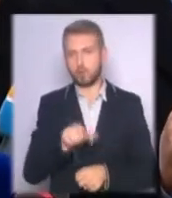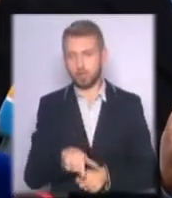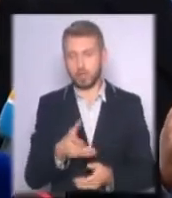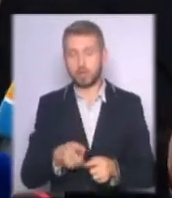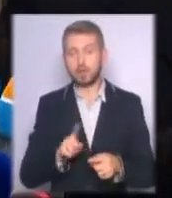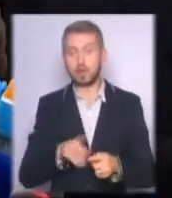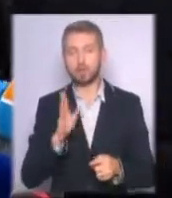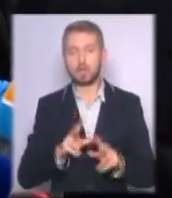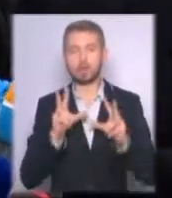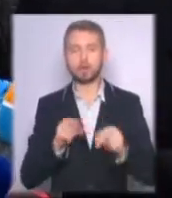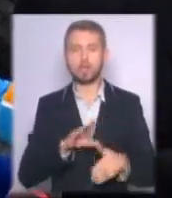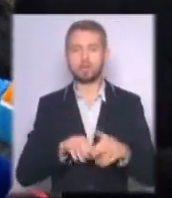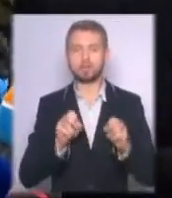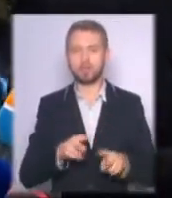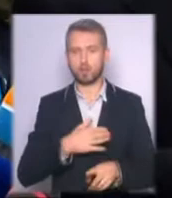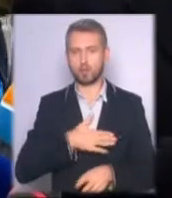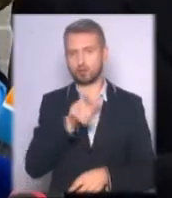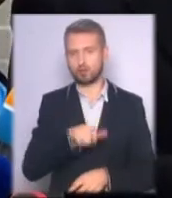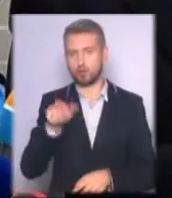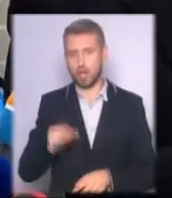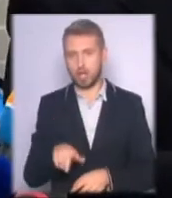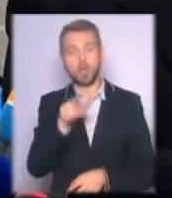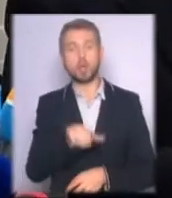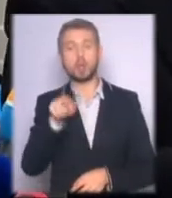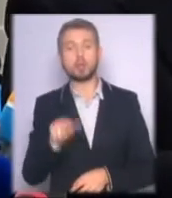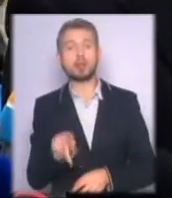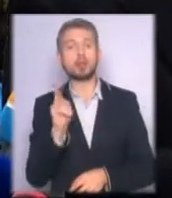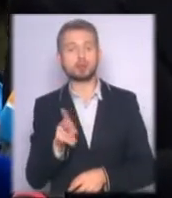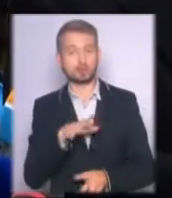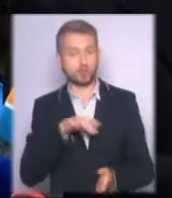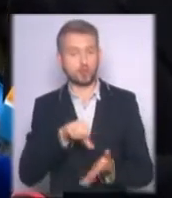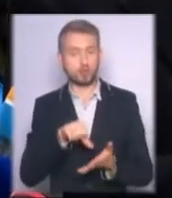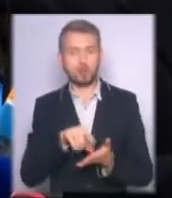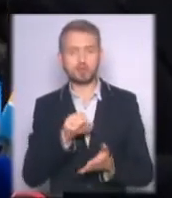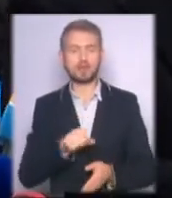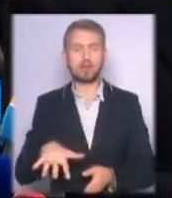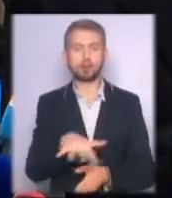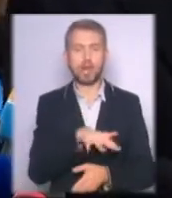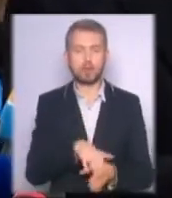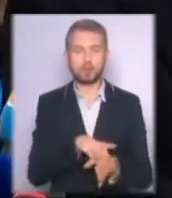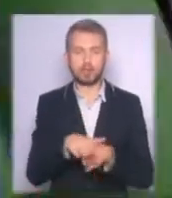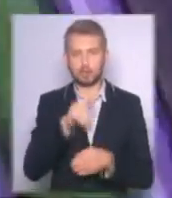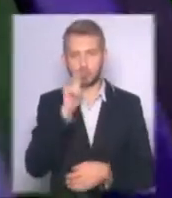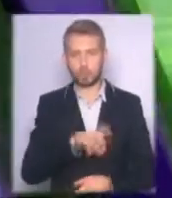гарантувати безпеку наших людей. Людей, які виступали за територіальну цілісність України.